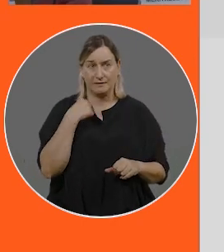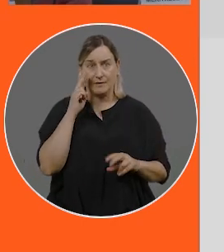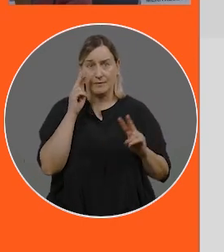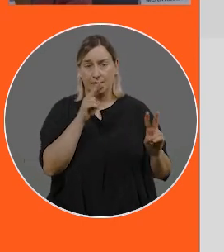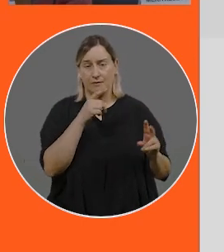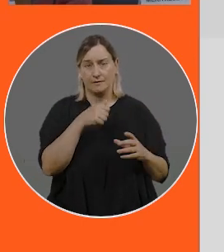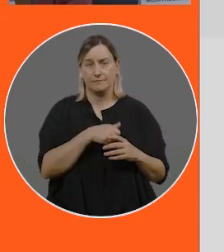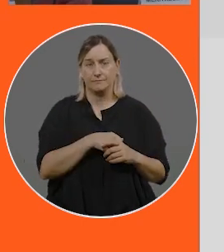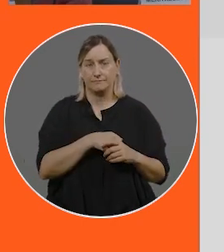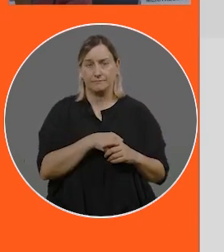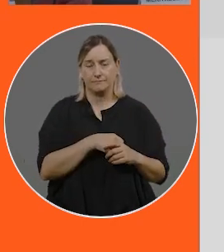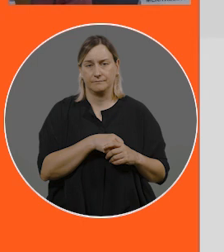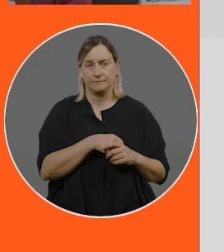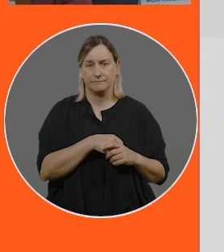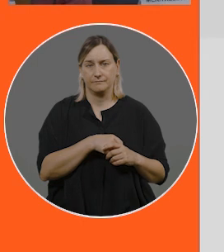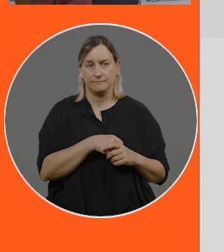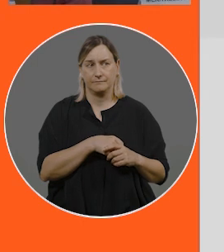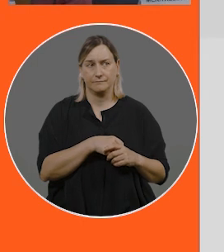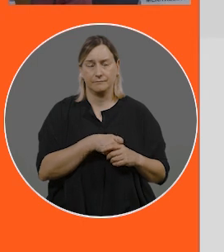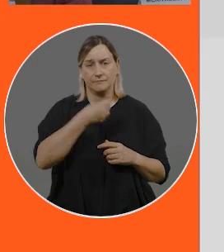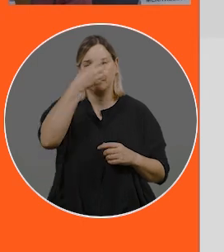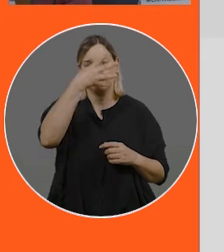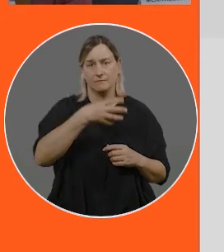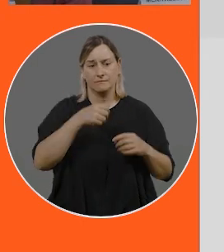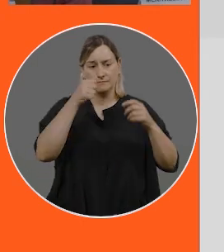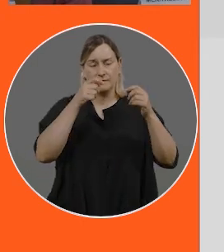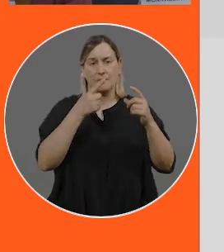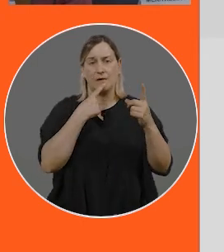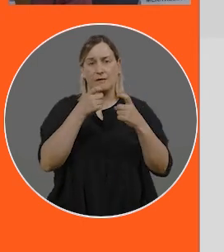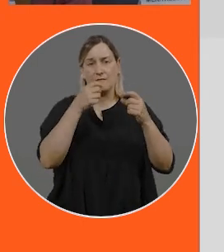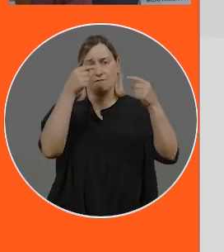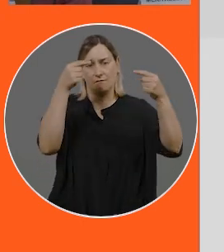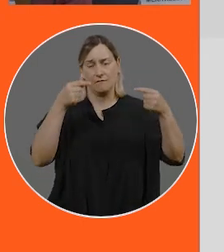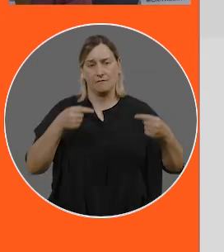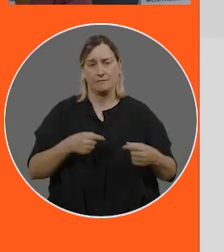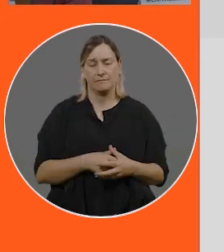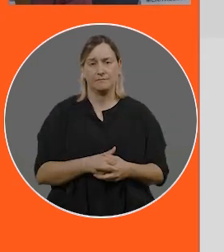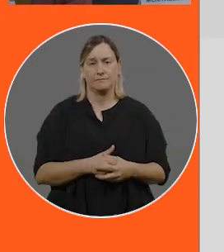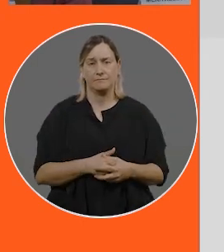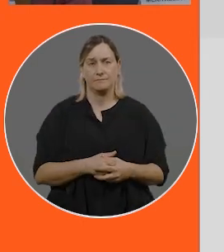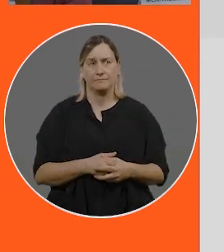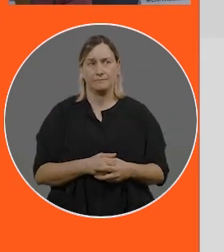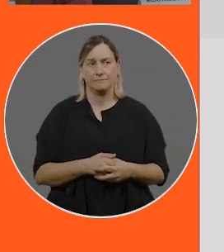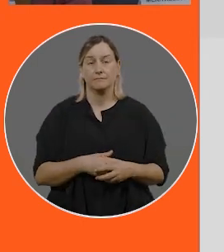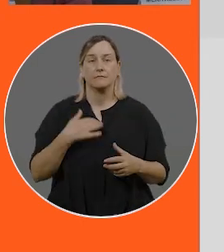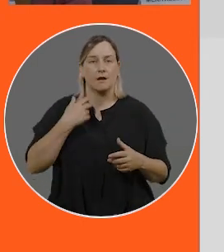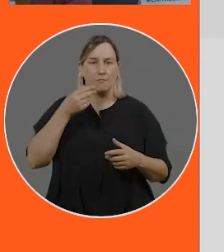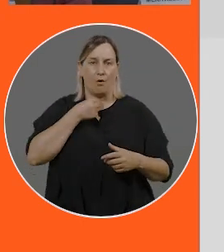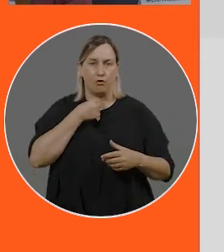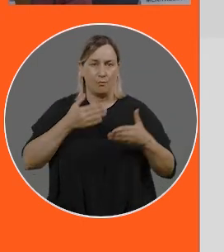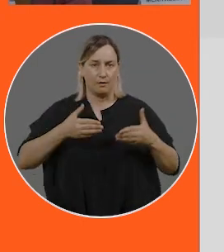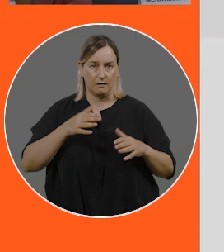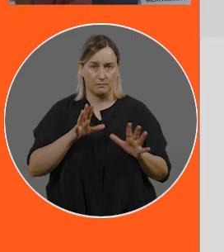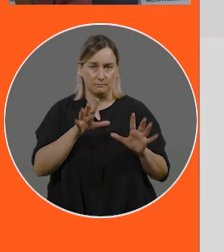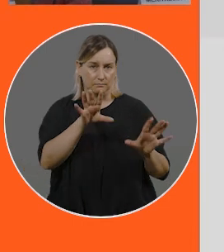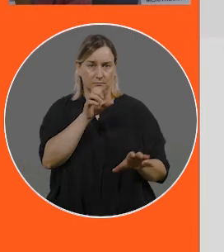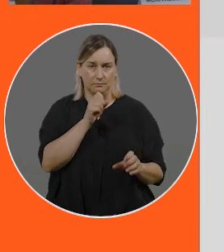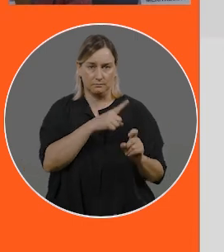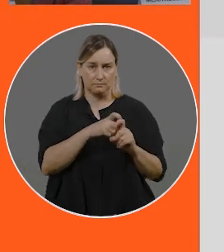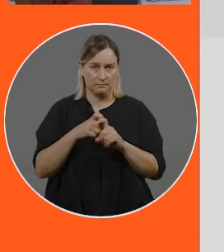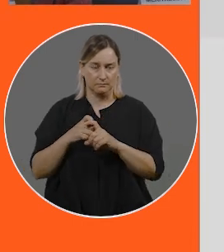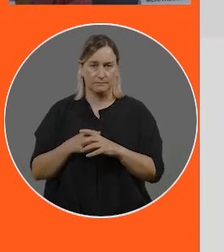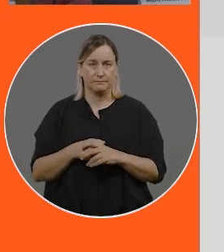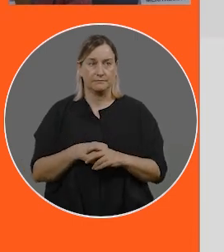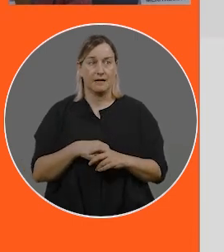camps de formulari. Correo electrónico no etiquetado, uno botón. Search, cuadro de edición. Aquest diu search, però